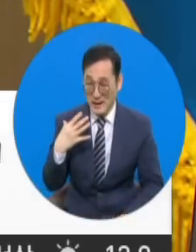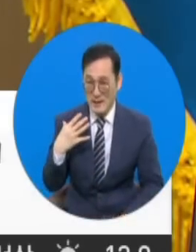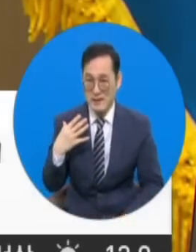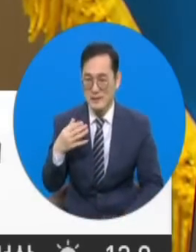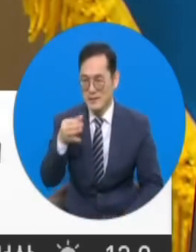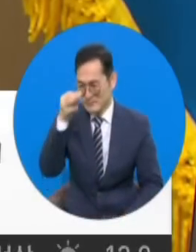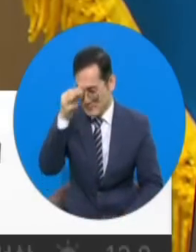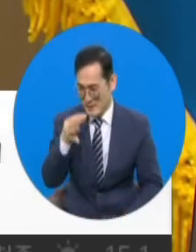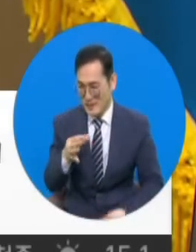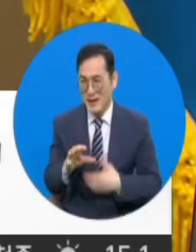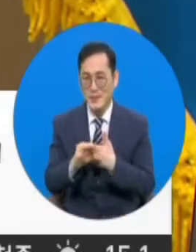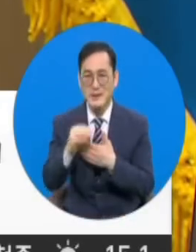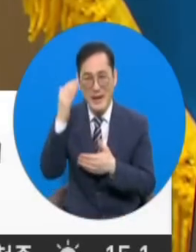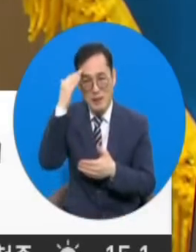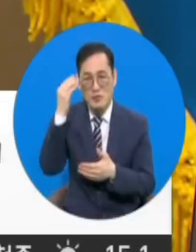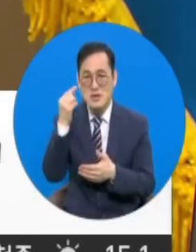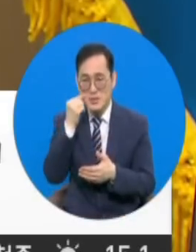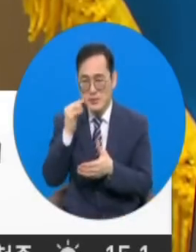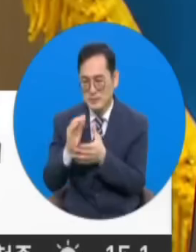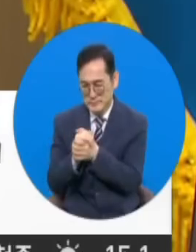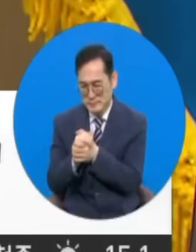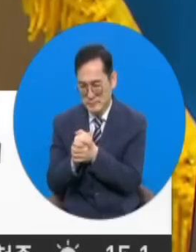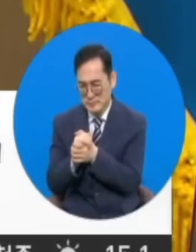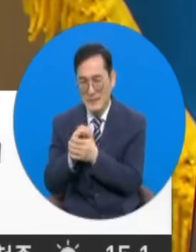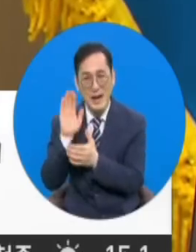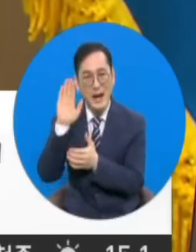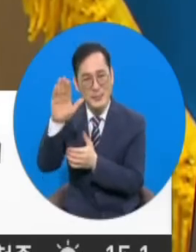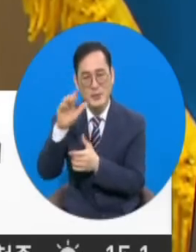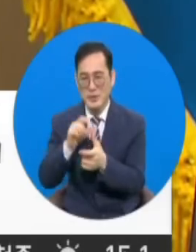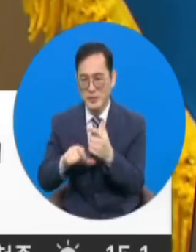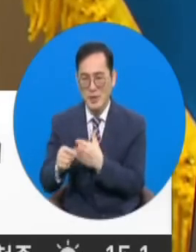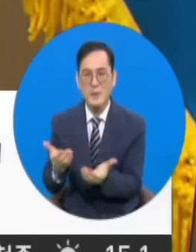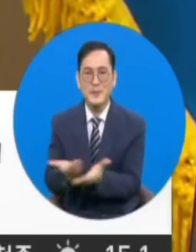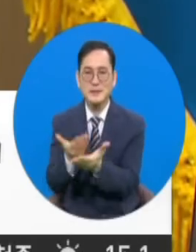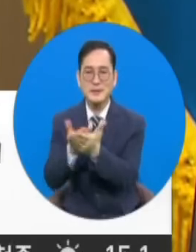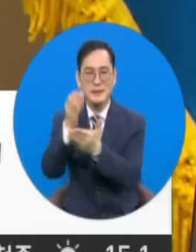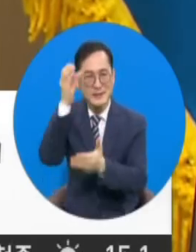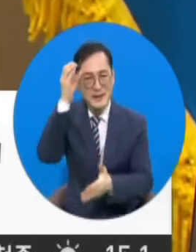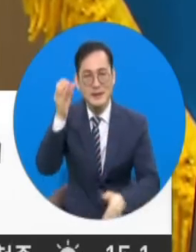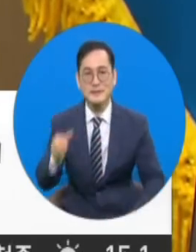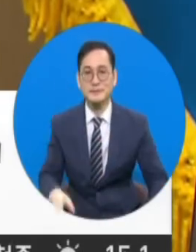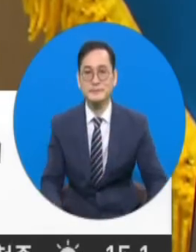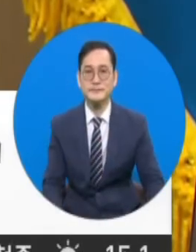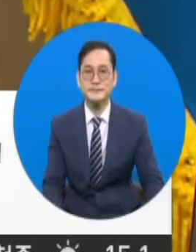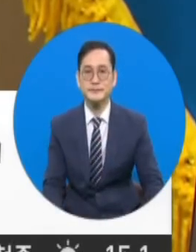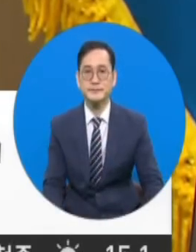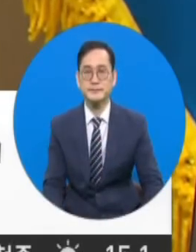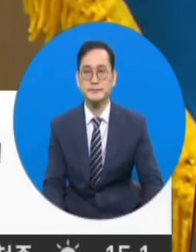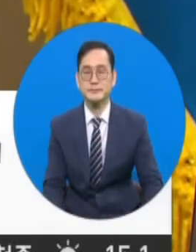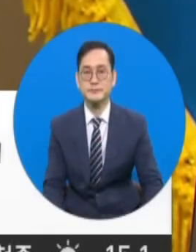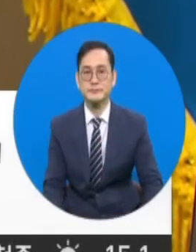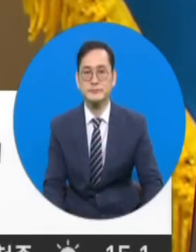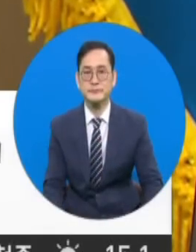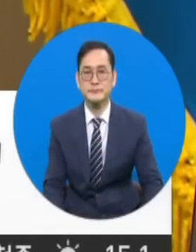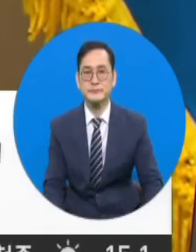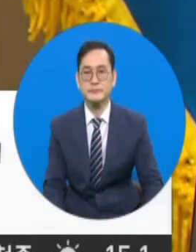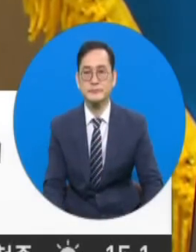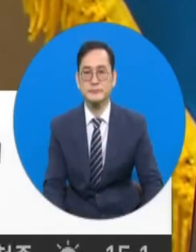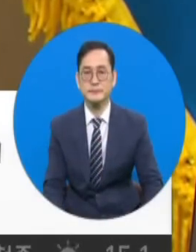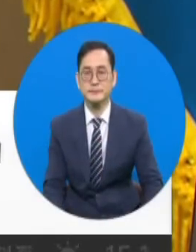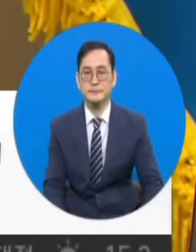어려움을 극복하고 새로운 미래를 여러 갈 수 있을 것입니다 이번 한일